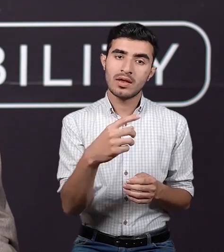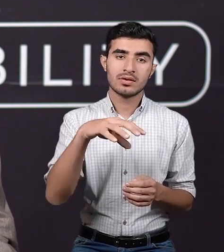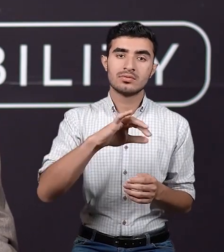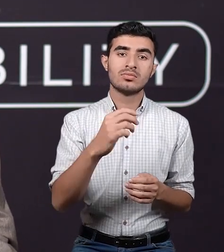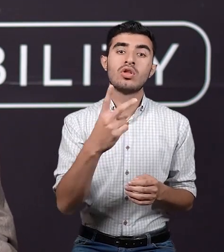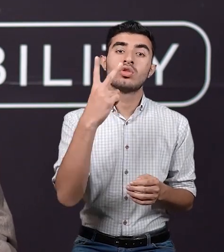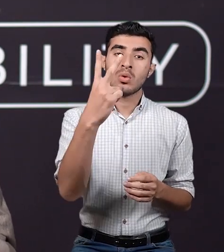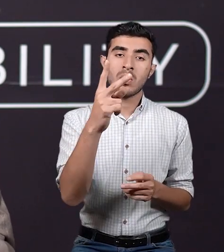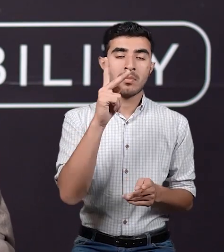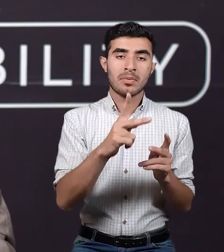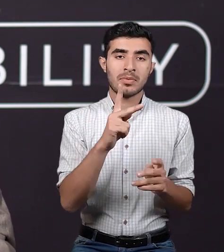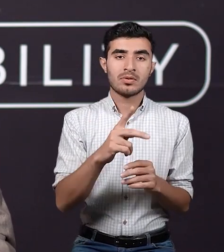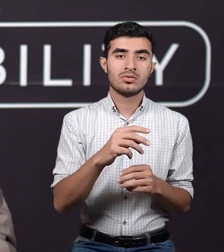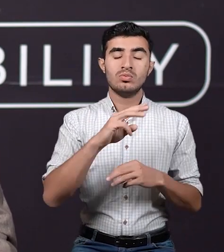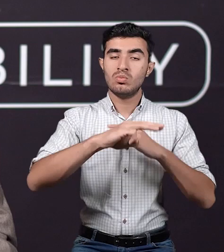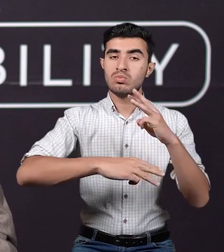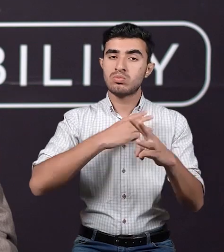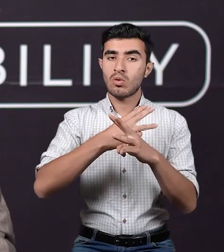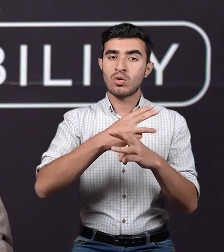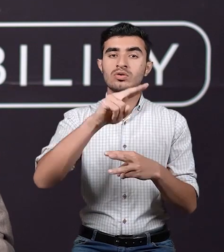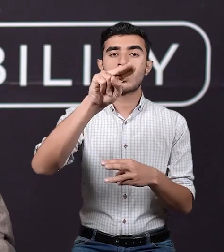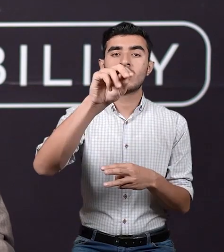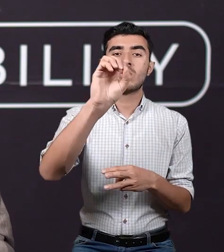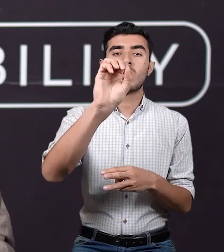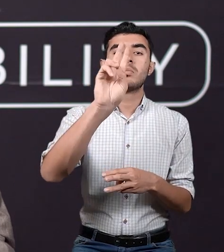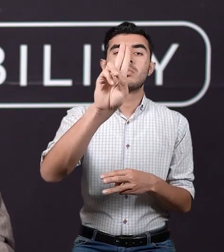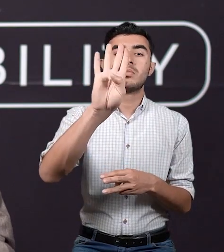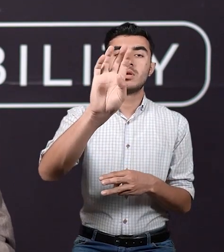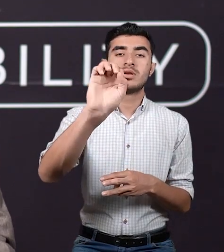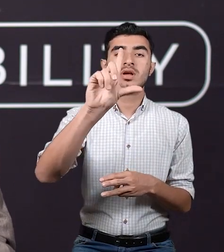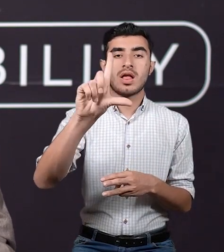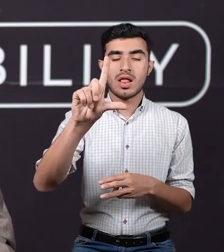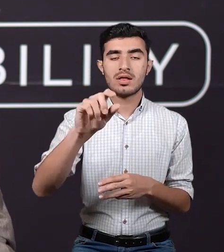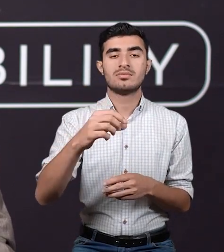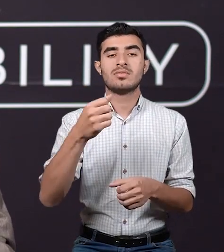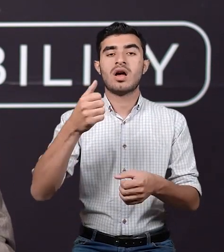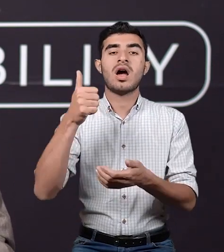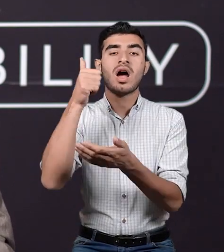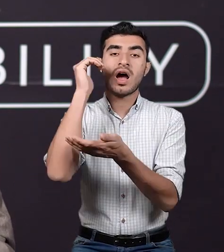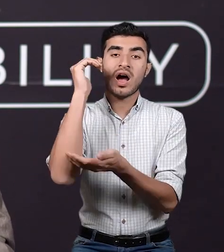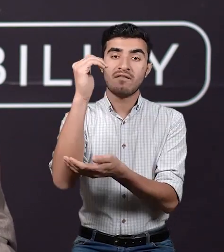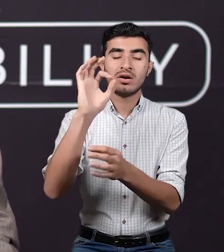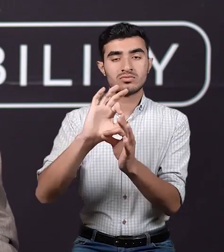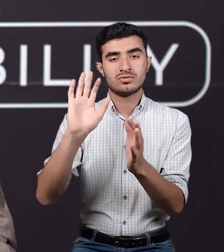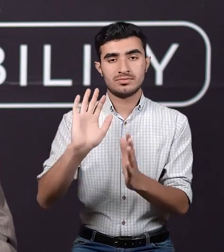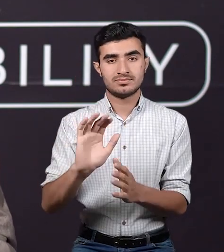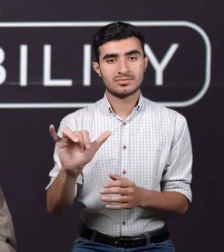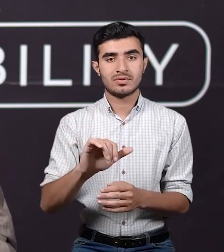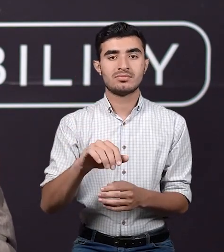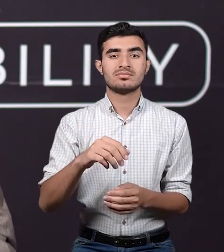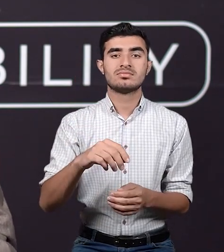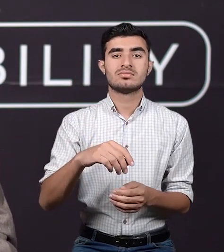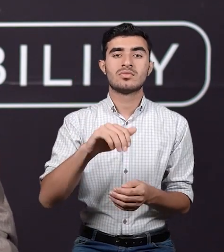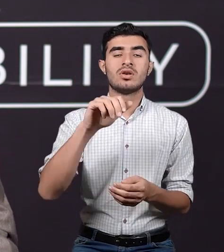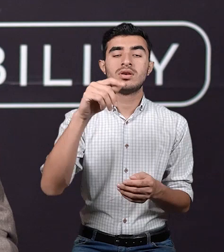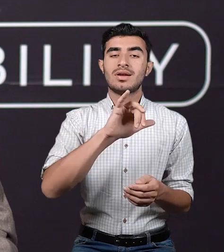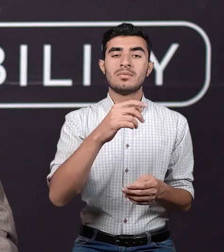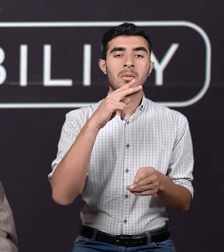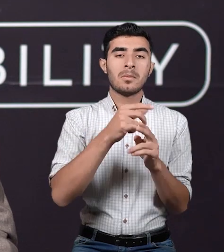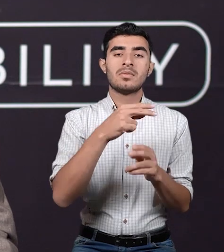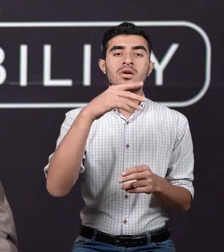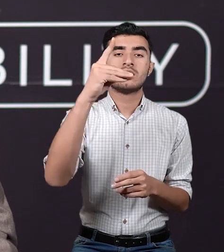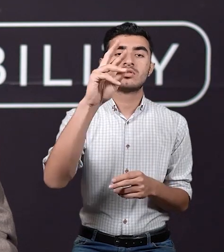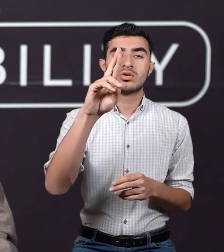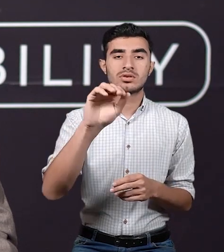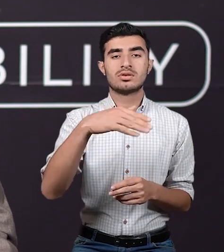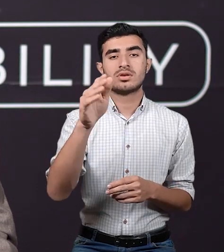جس میں 2 لوگوں نے نوبل ایوارڈ حاصل کیا، جس میں ہمارے ڈاکٹر عبدالسلام بھی ہیں۔ تو اس